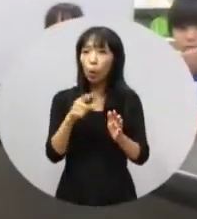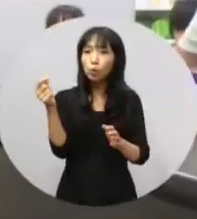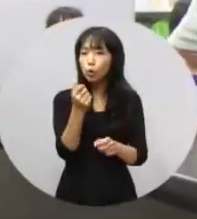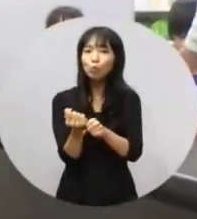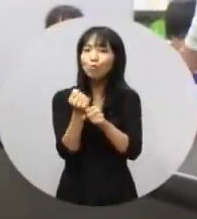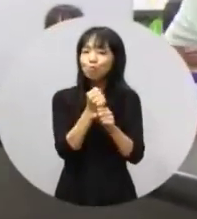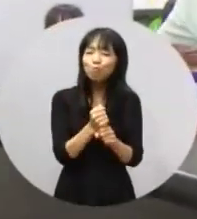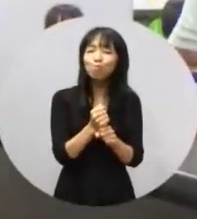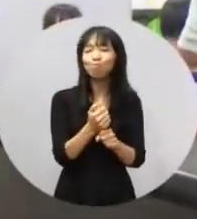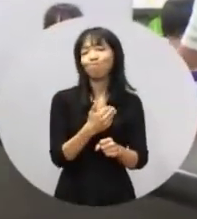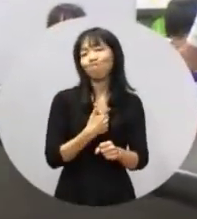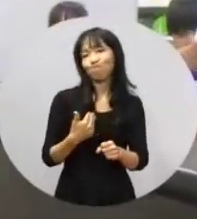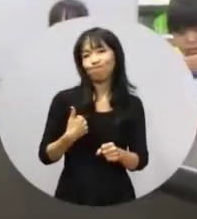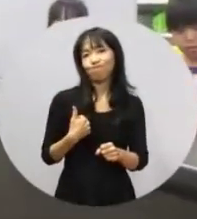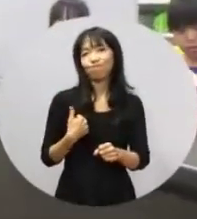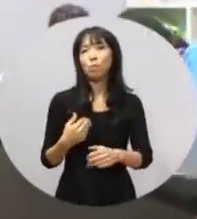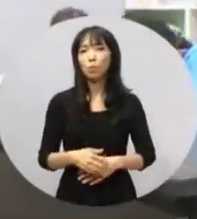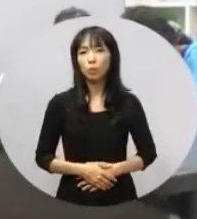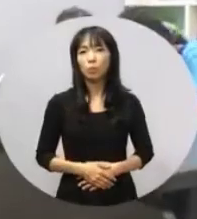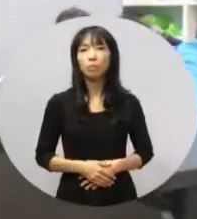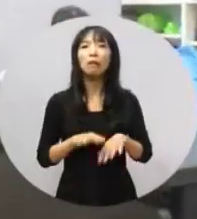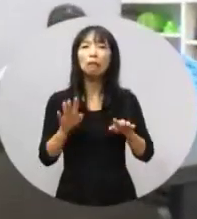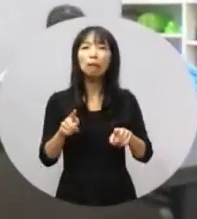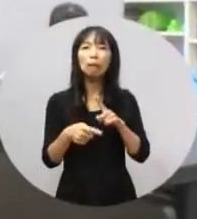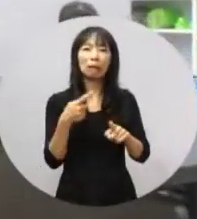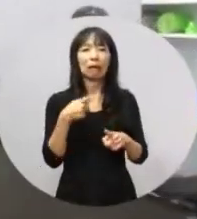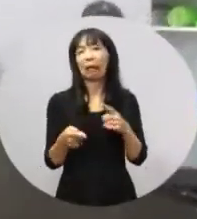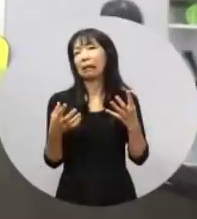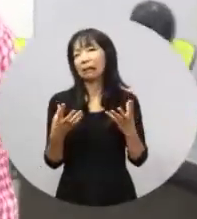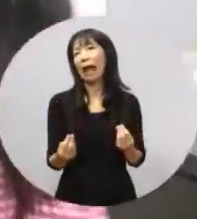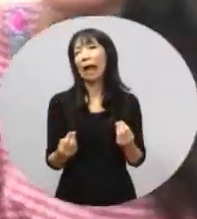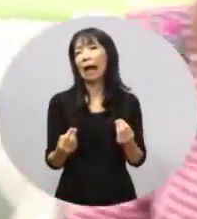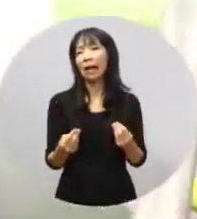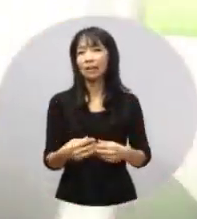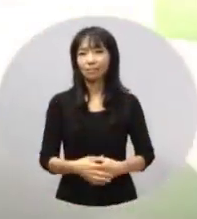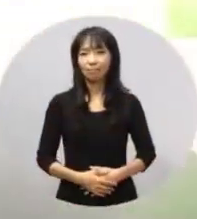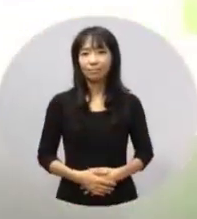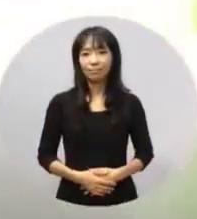の売りです今日した